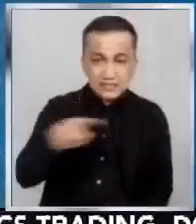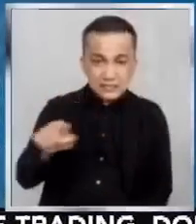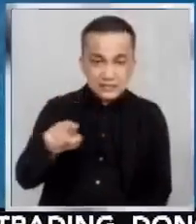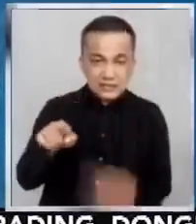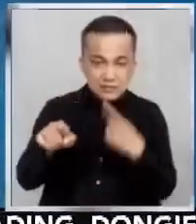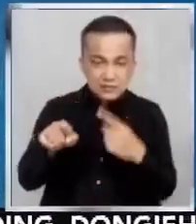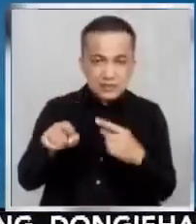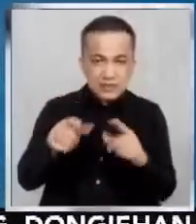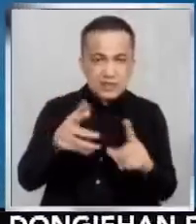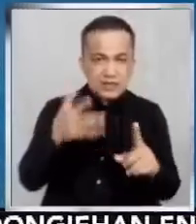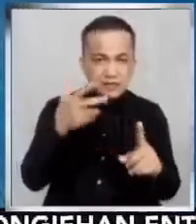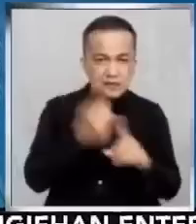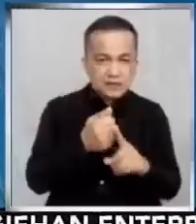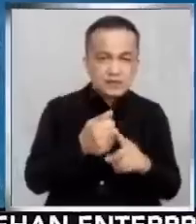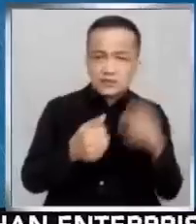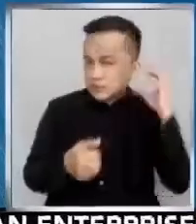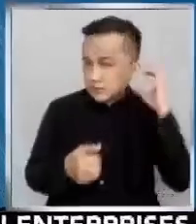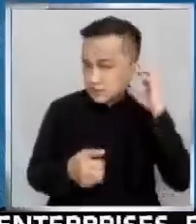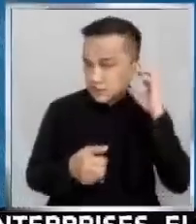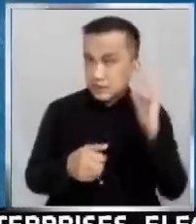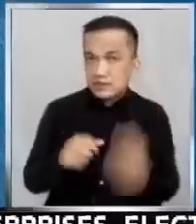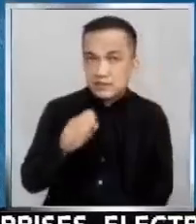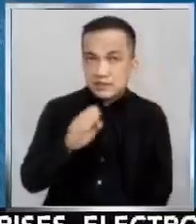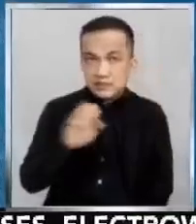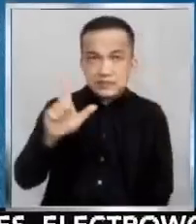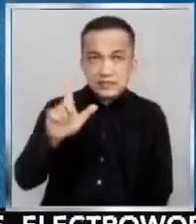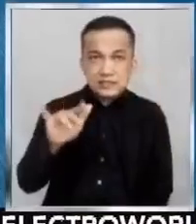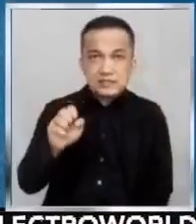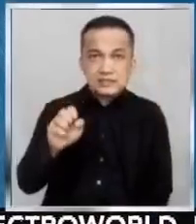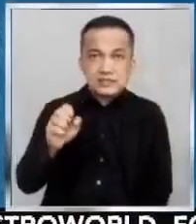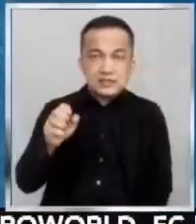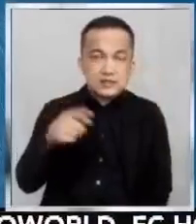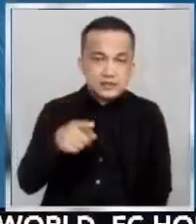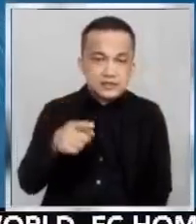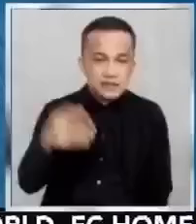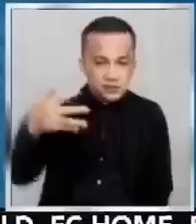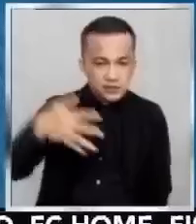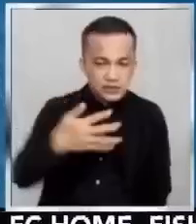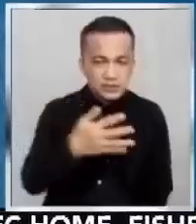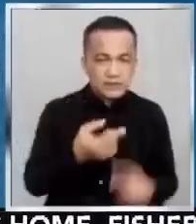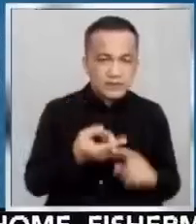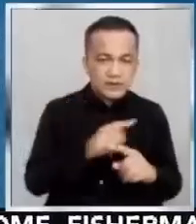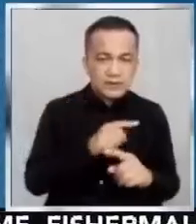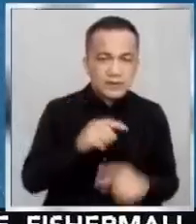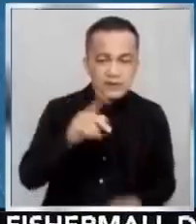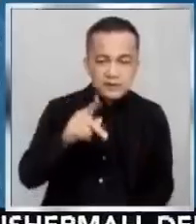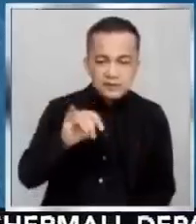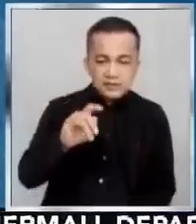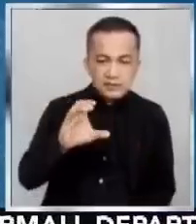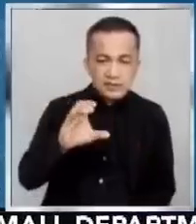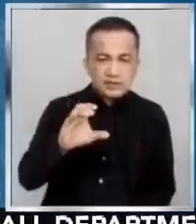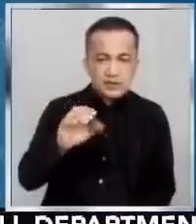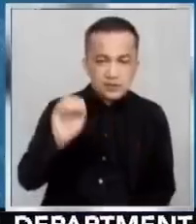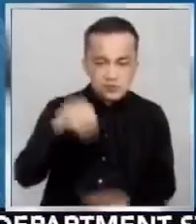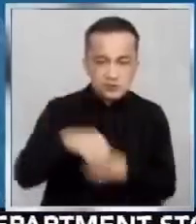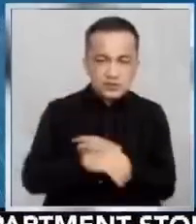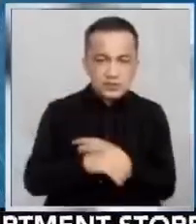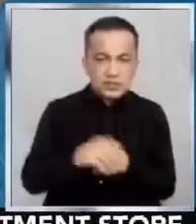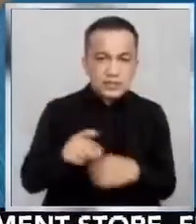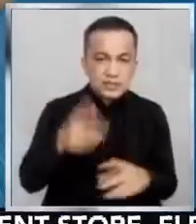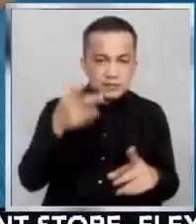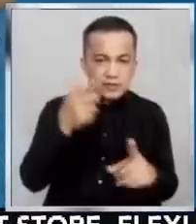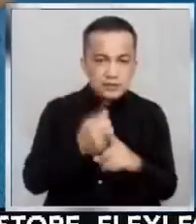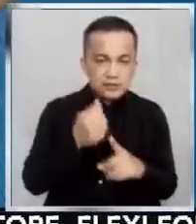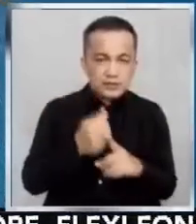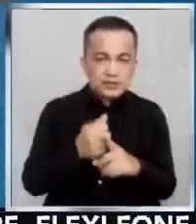rin sa Mindanao at ito rin easterlies o yung hangin mula po yan sa karagatang Pasipiko na makakaapekto naman sa eastern section ng